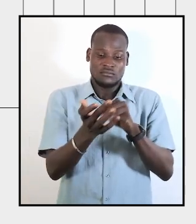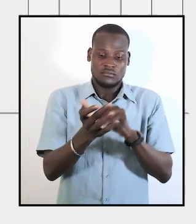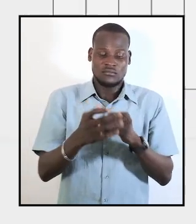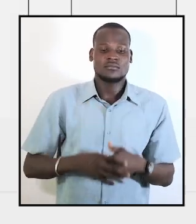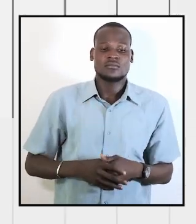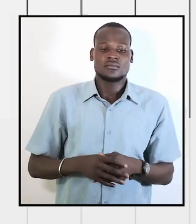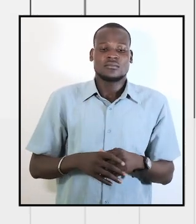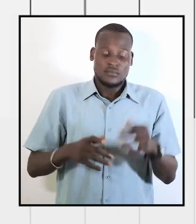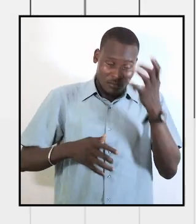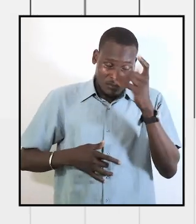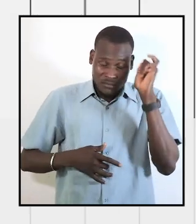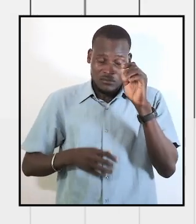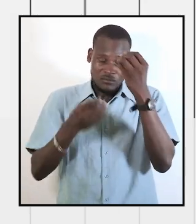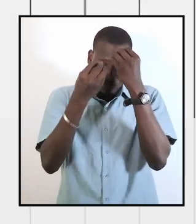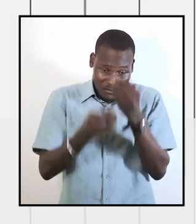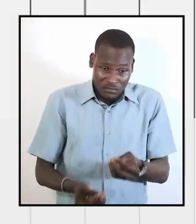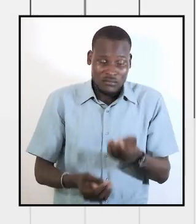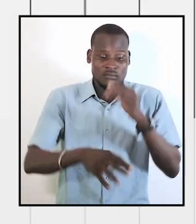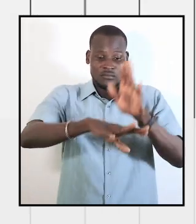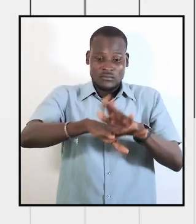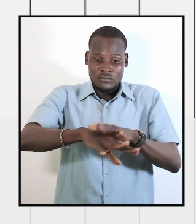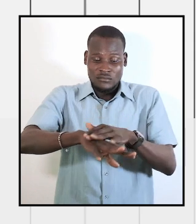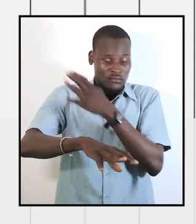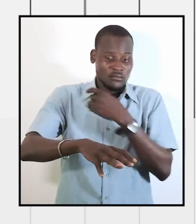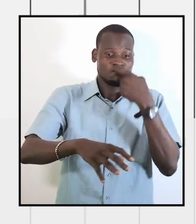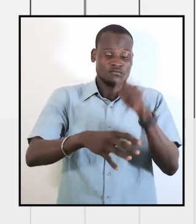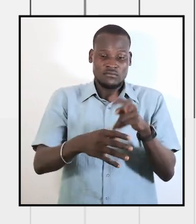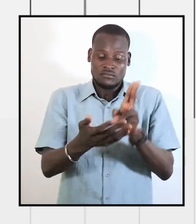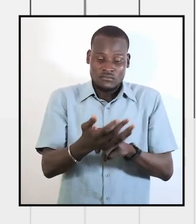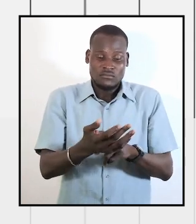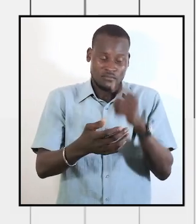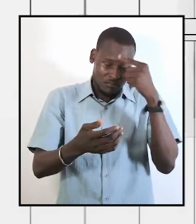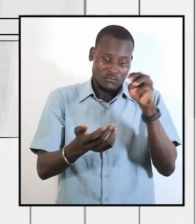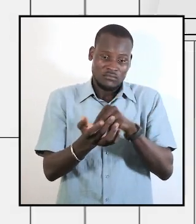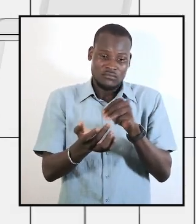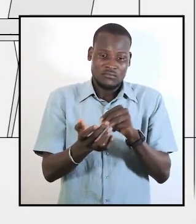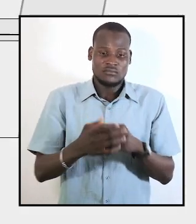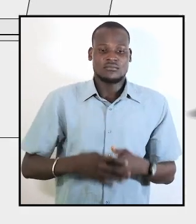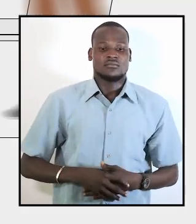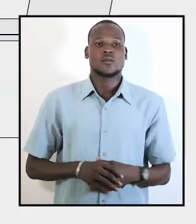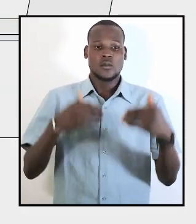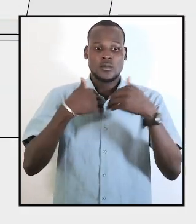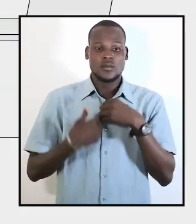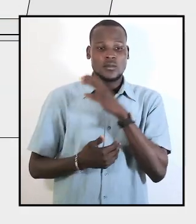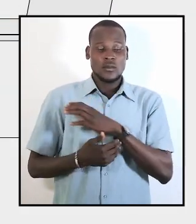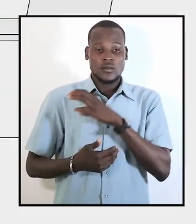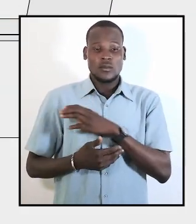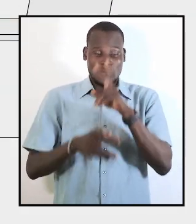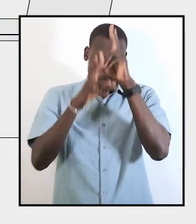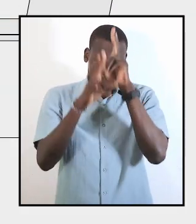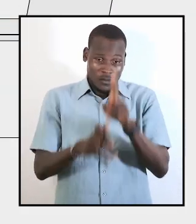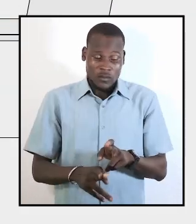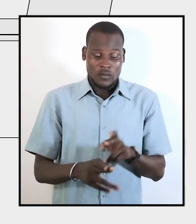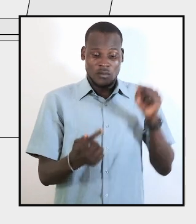Le patient a l'obligation de suivre les recommandations et les traitements prescrits par son soignant. Adopter un comportement